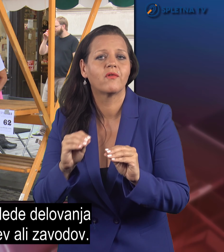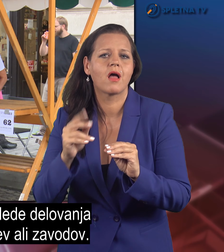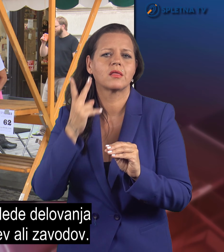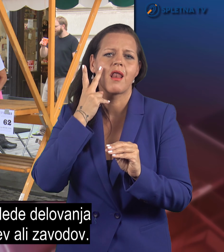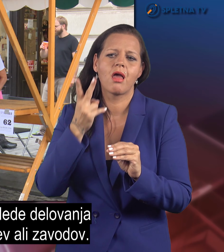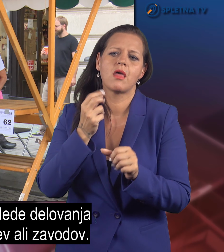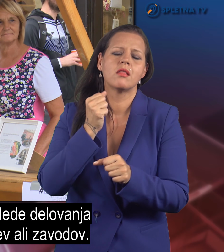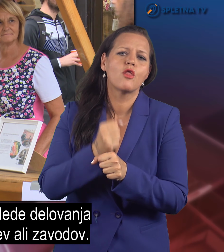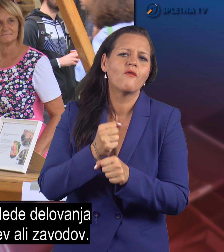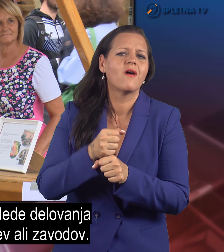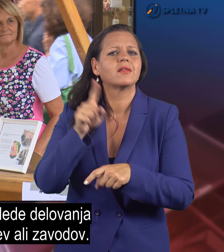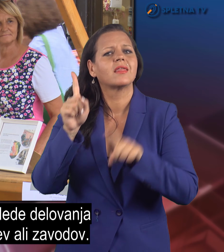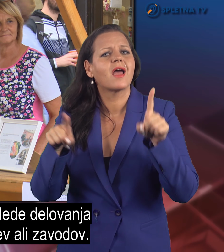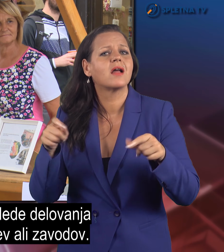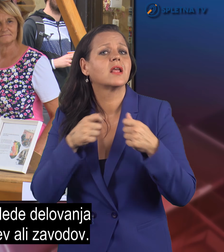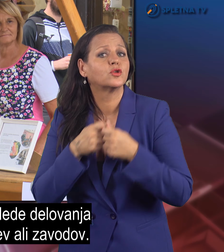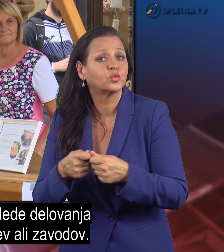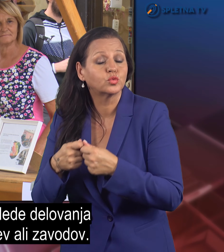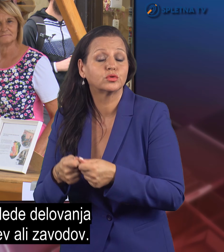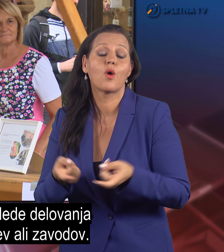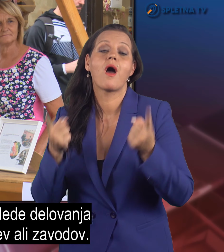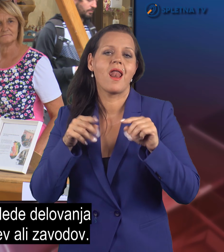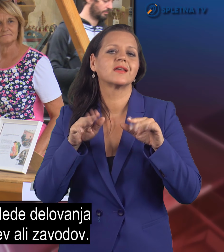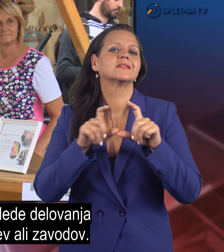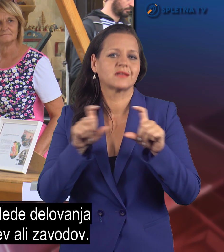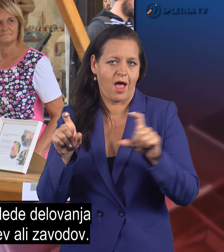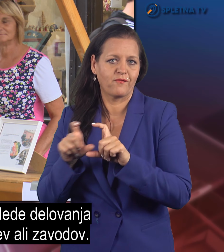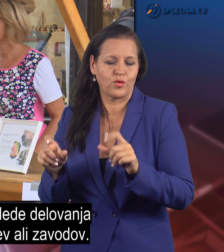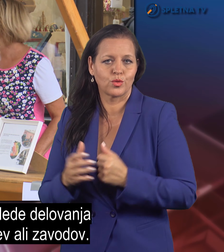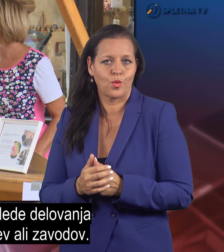glede delovanja nekaterih društev ali zavodov.